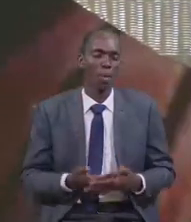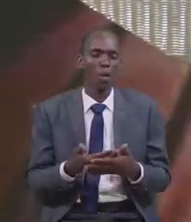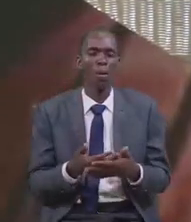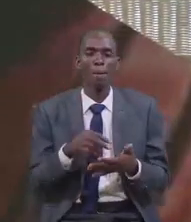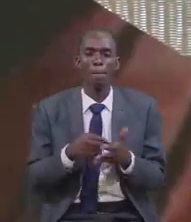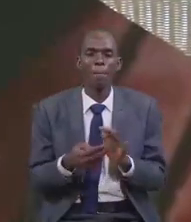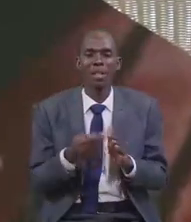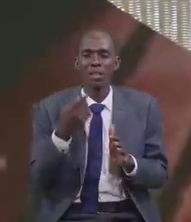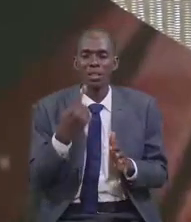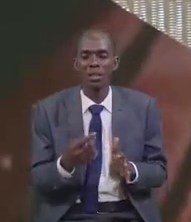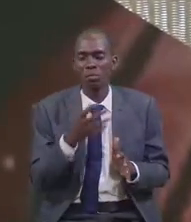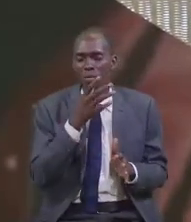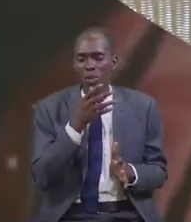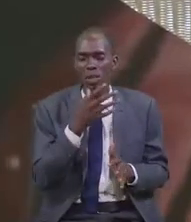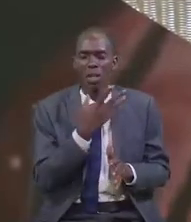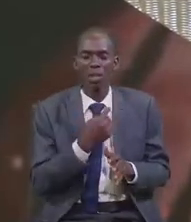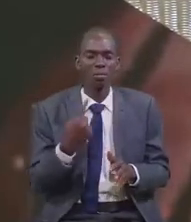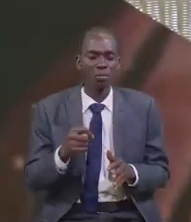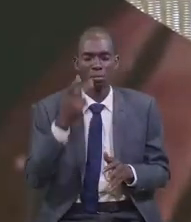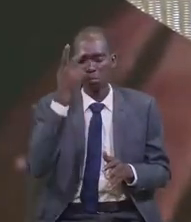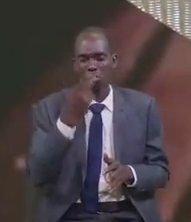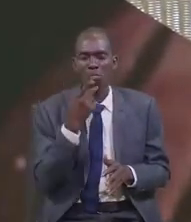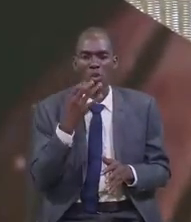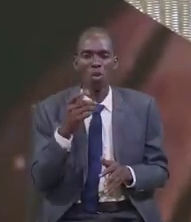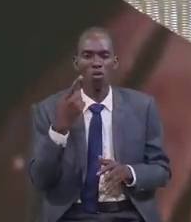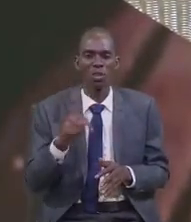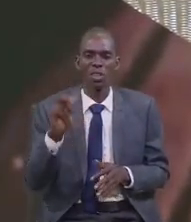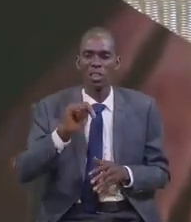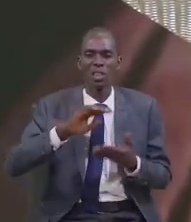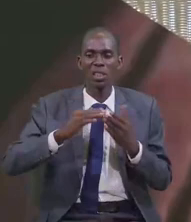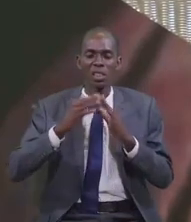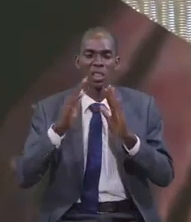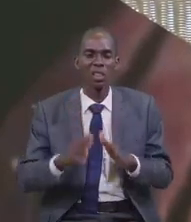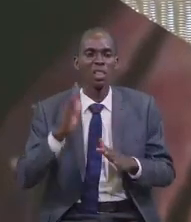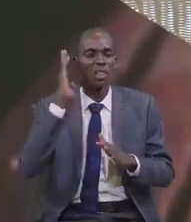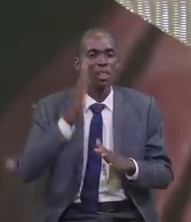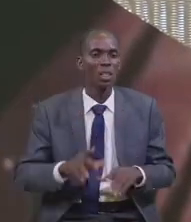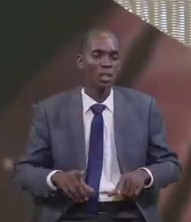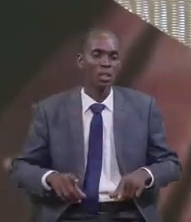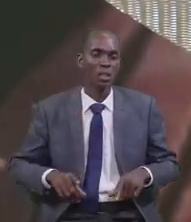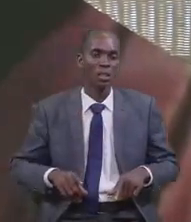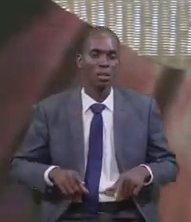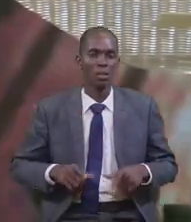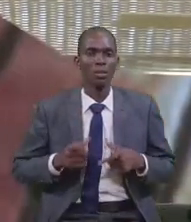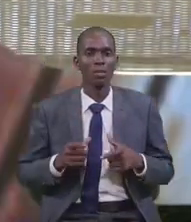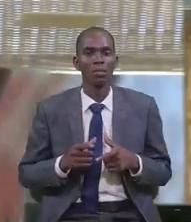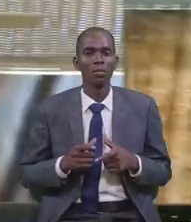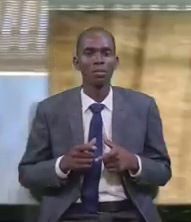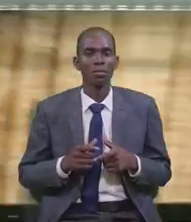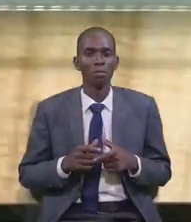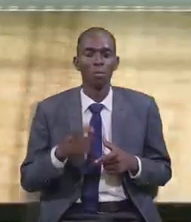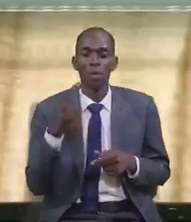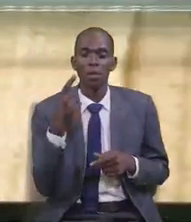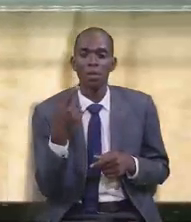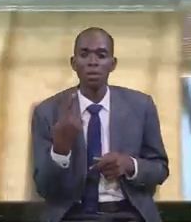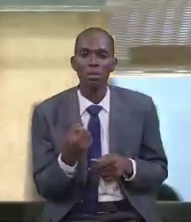mamans et les parents du Nazaréen doivent mener une vie spéciale. Maintenant, le pasteur, le dirigeant qui